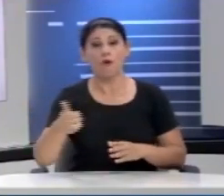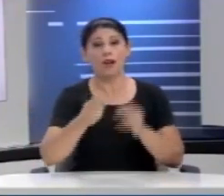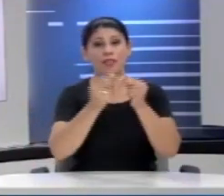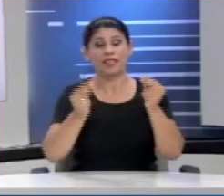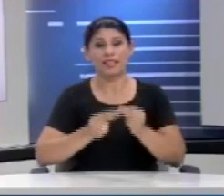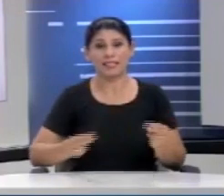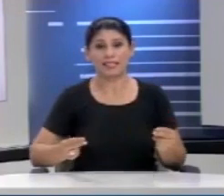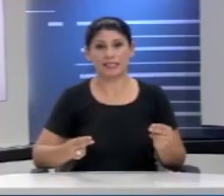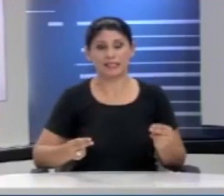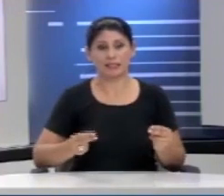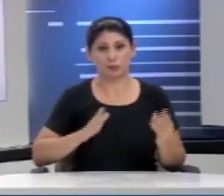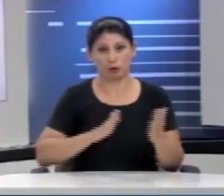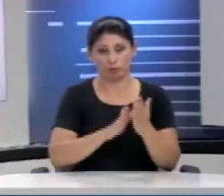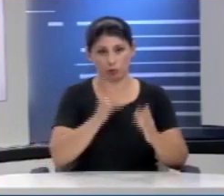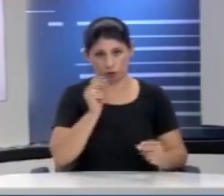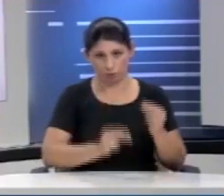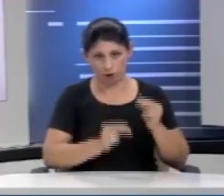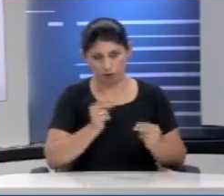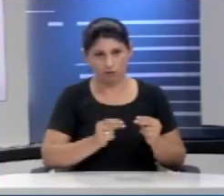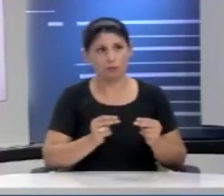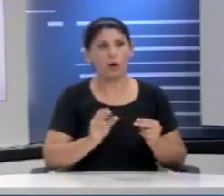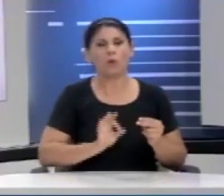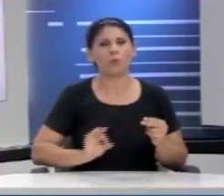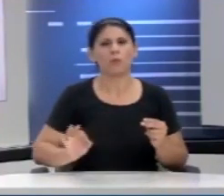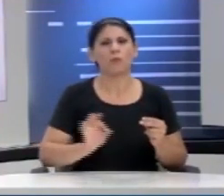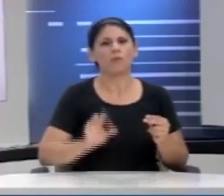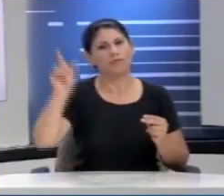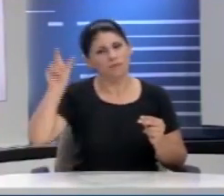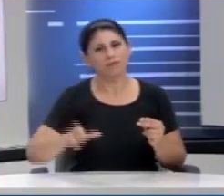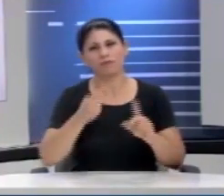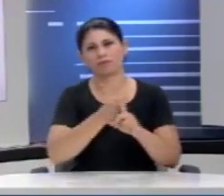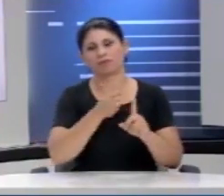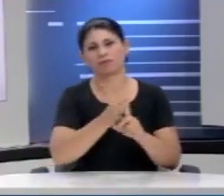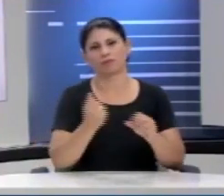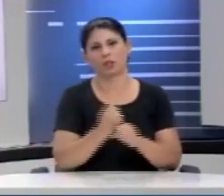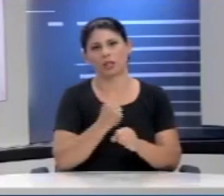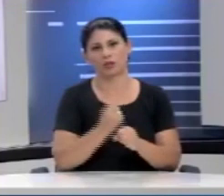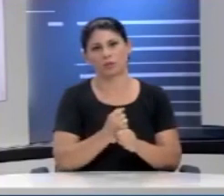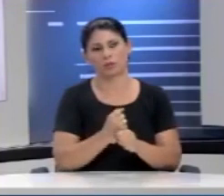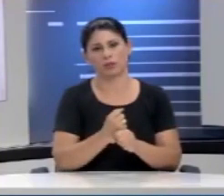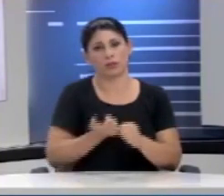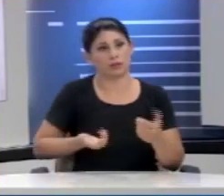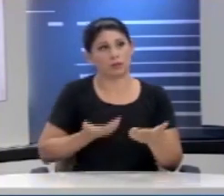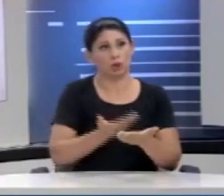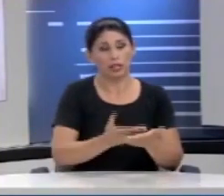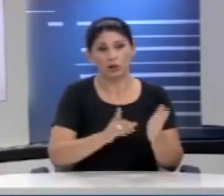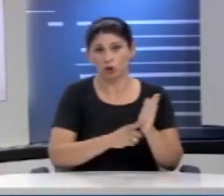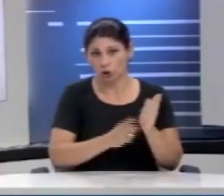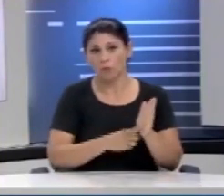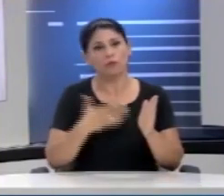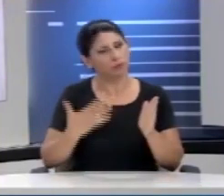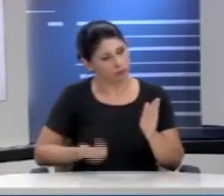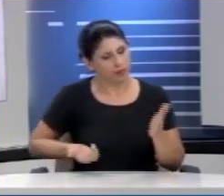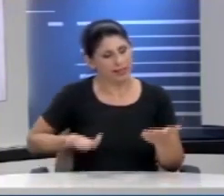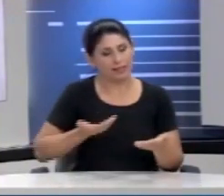λύση που αντιμετωπίζει το πρόβλημα βρίσκεται στις ίδιες τις διεκδικήσεις των εργαζομένων, στις προτάσεις νόμου που